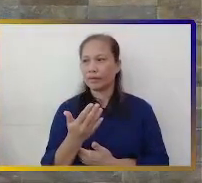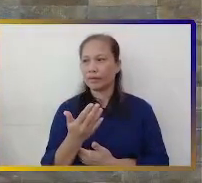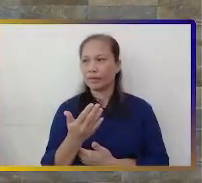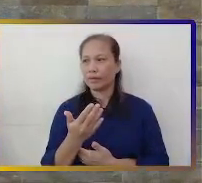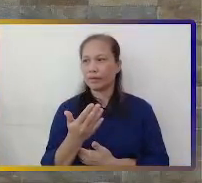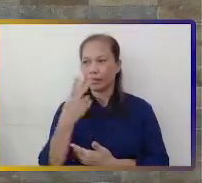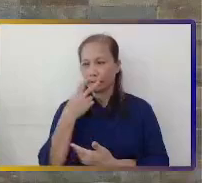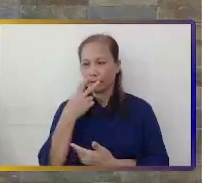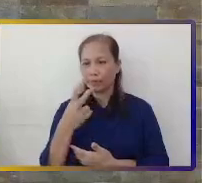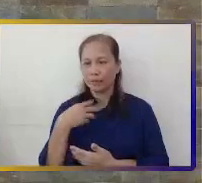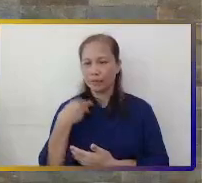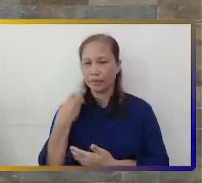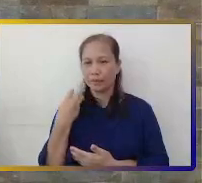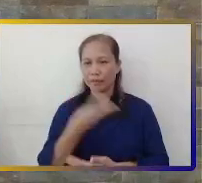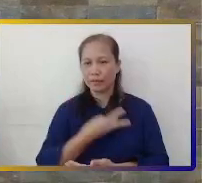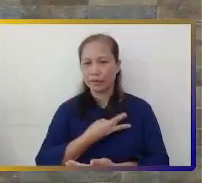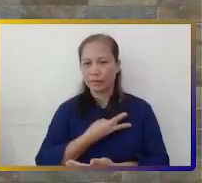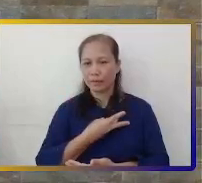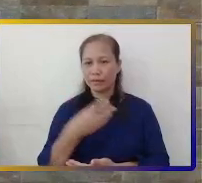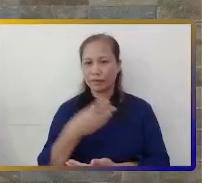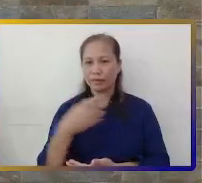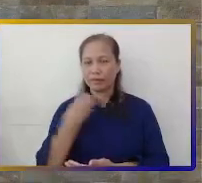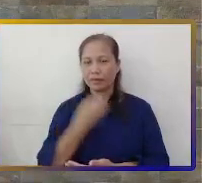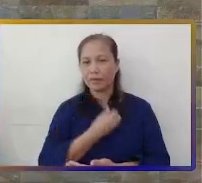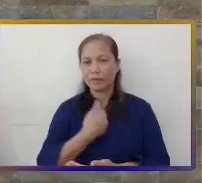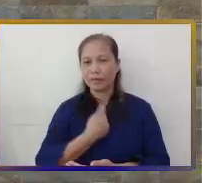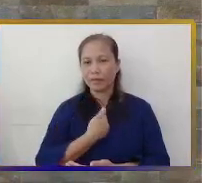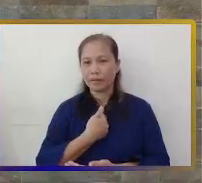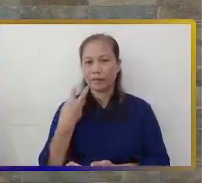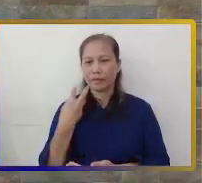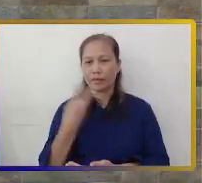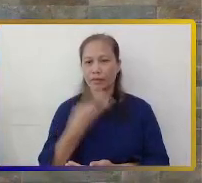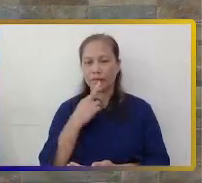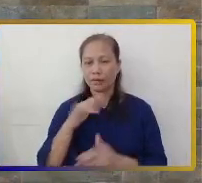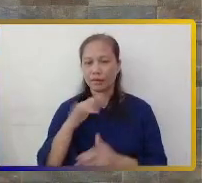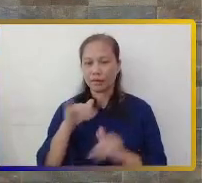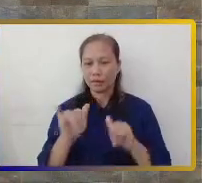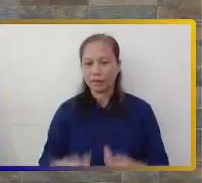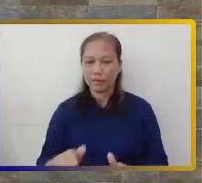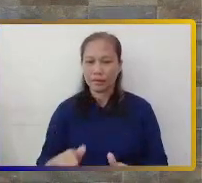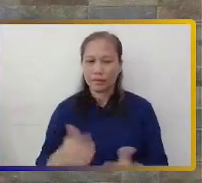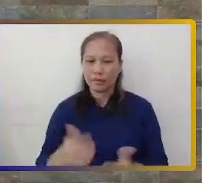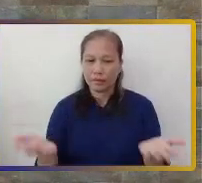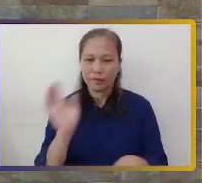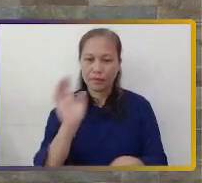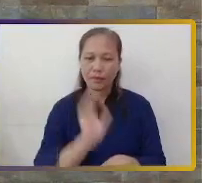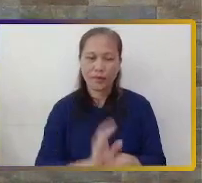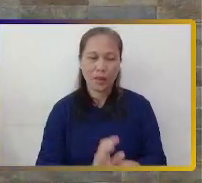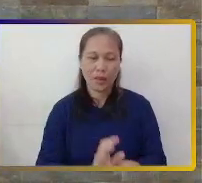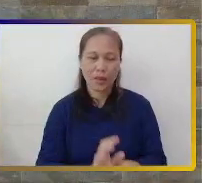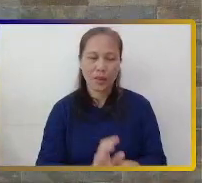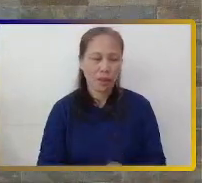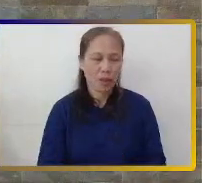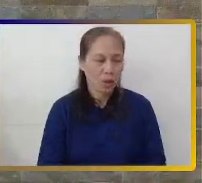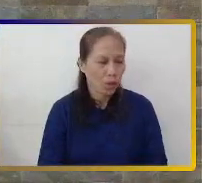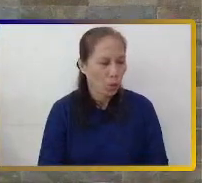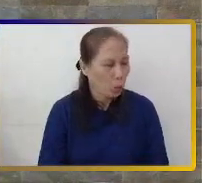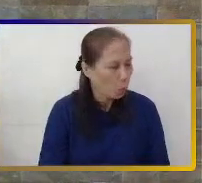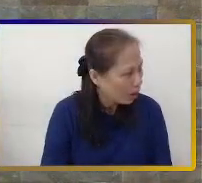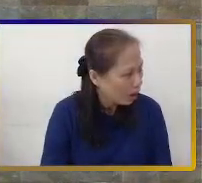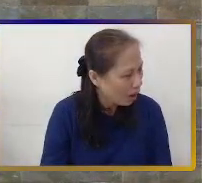nakaupo tayo sa tamang simbahan Amen All right let's all Stand Up please We will continue with our lesson about the